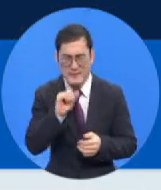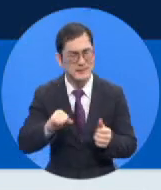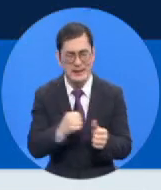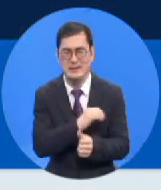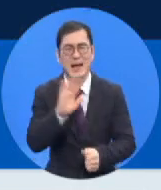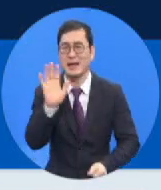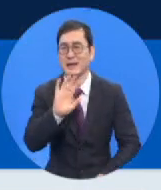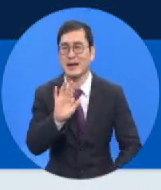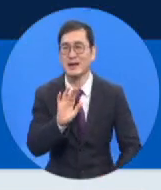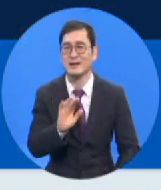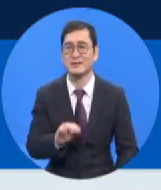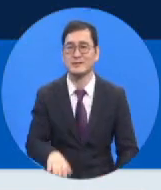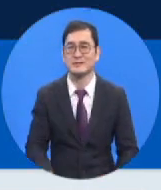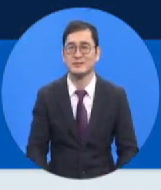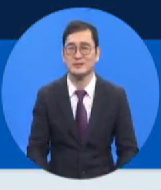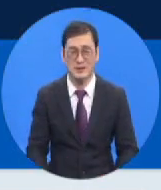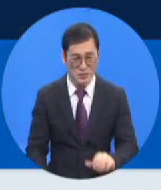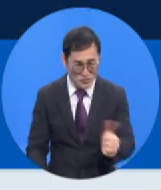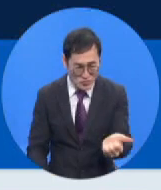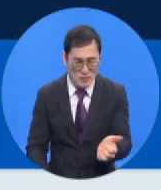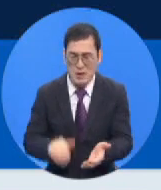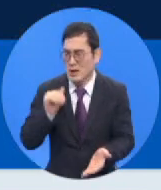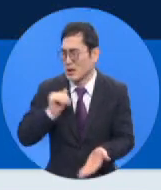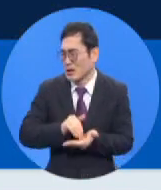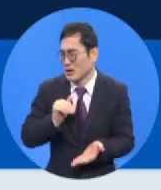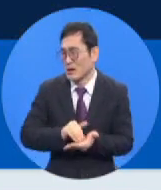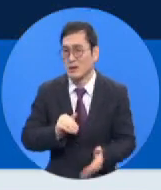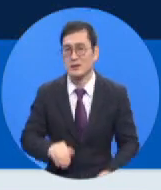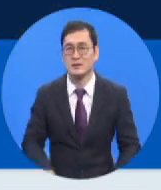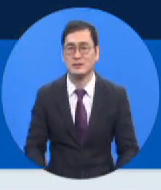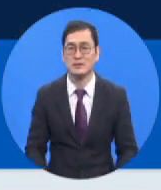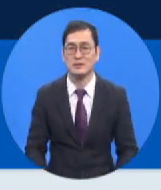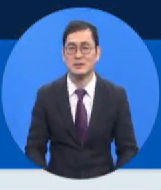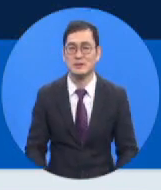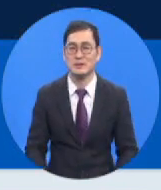그리고 양부 안 씨는 이 죄를 어떻게 감당해야 할지 모르겠다.